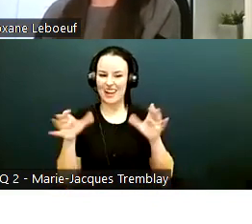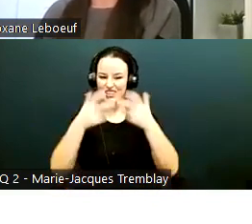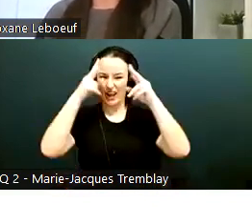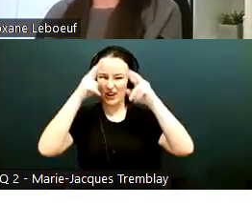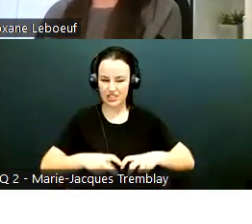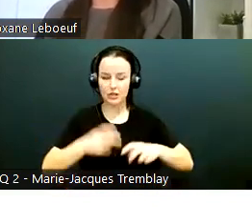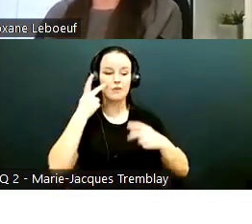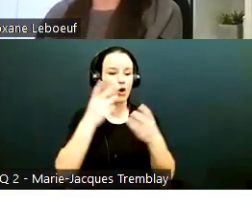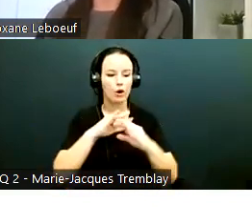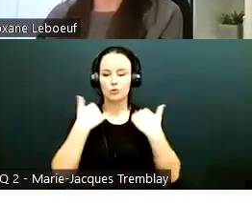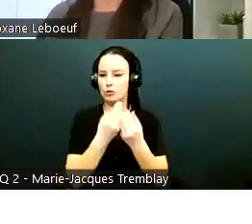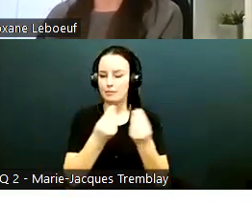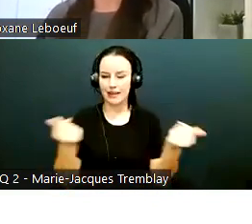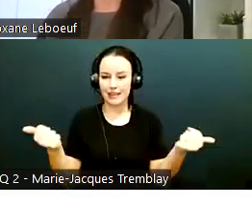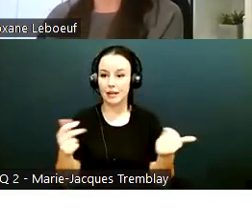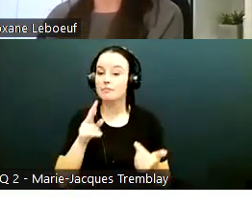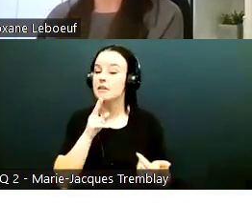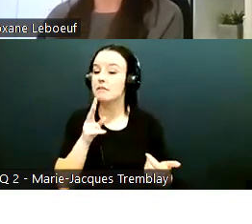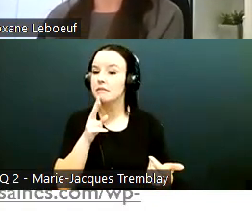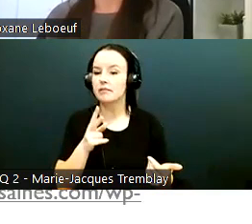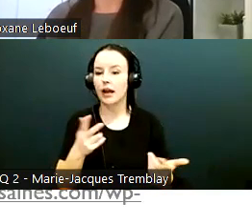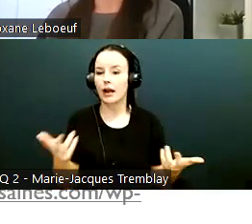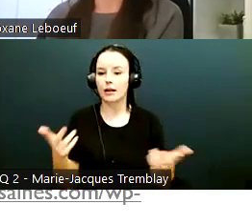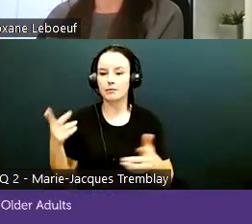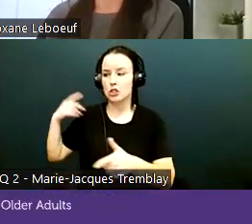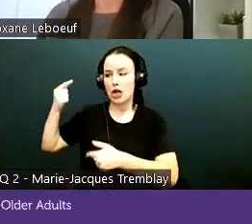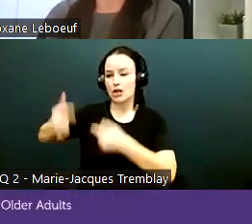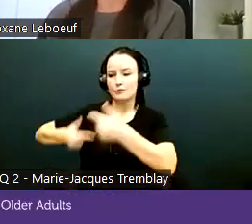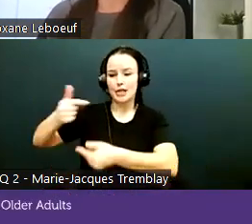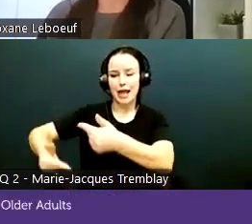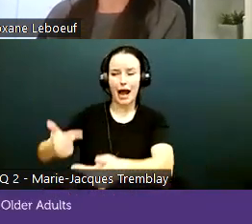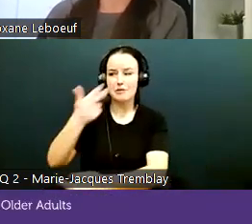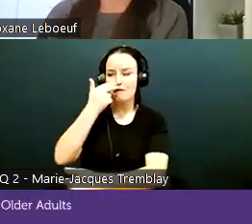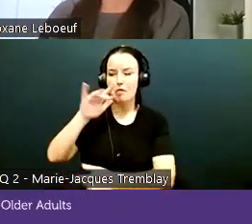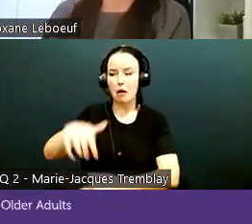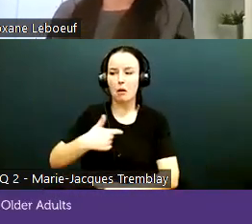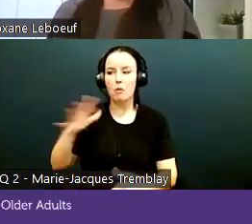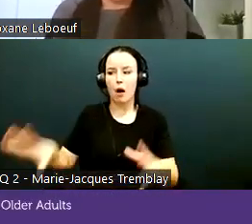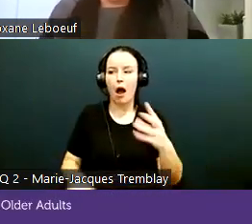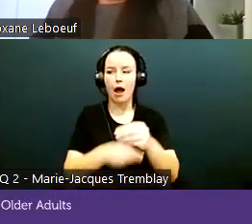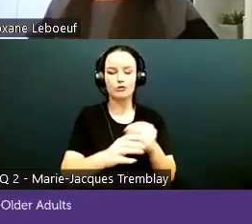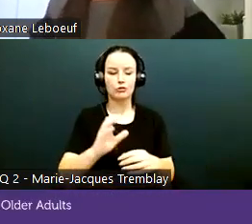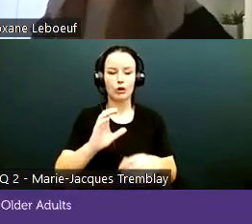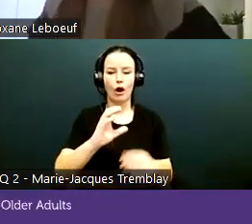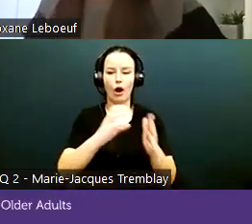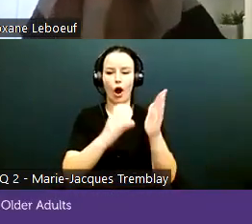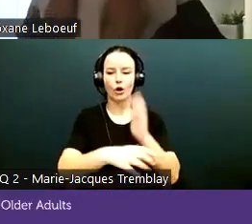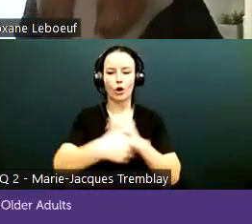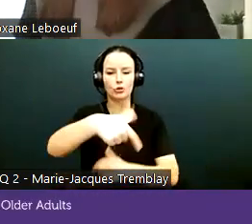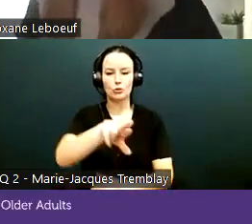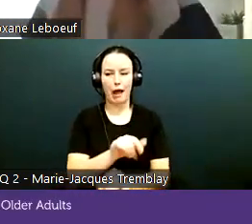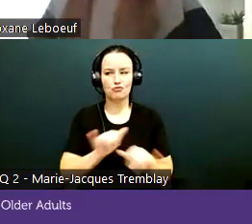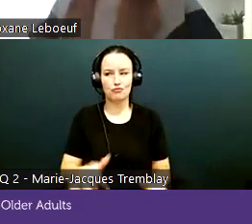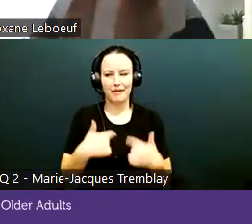accéder au matériel. Et ça, je vous avoue que c'est les joies de l'intergénérationnel, parce que moi, je n'ai pas encore le réflexe de mettre des codes QR partout.